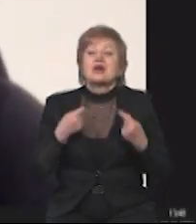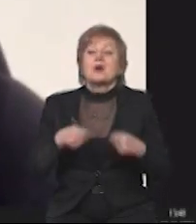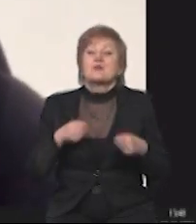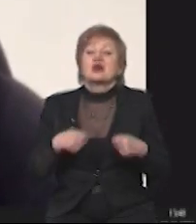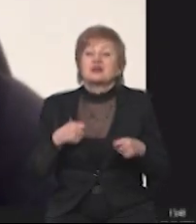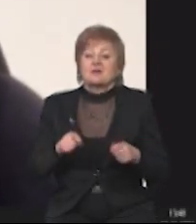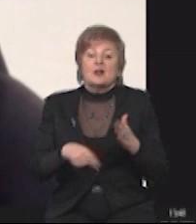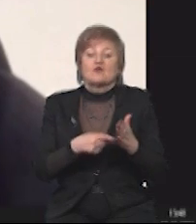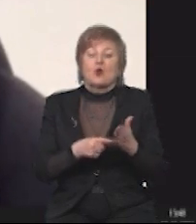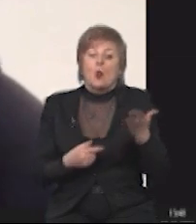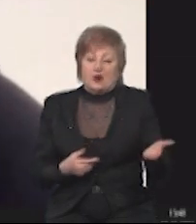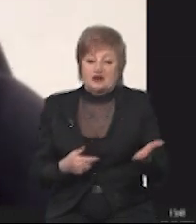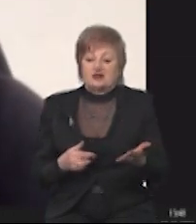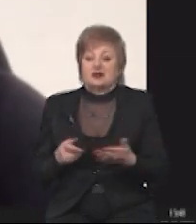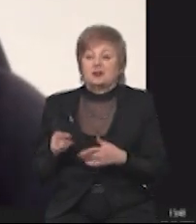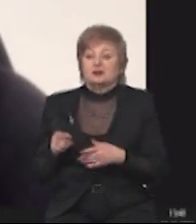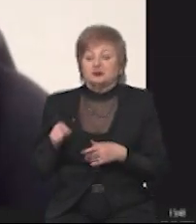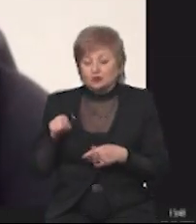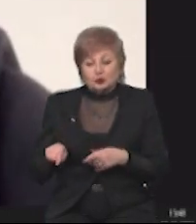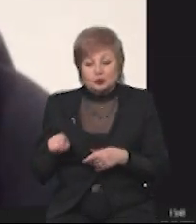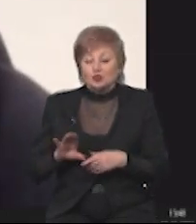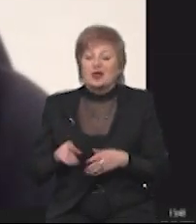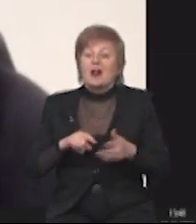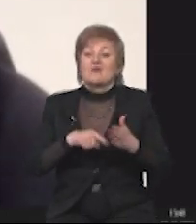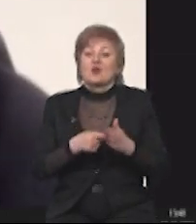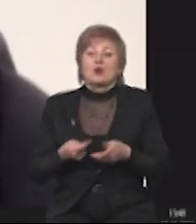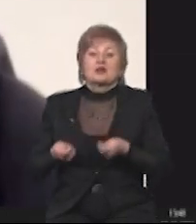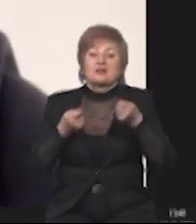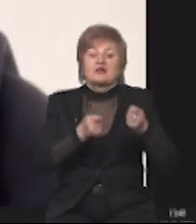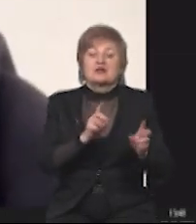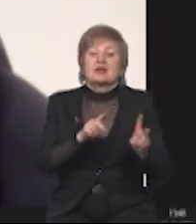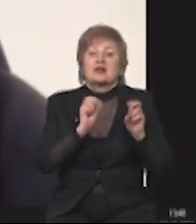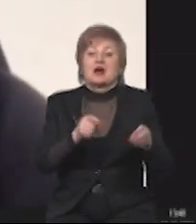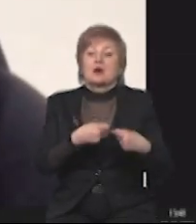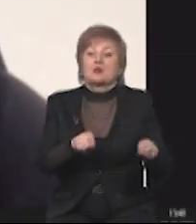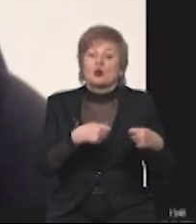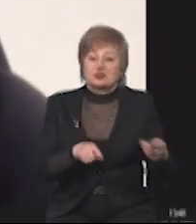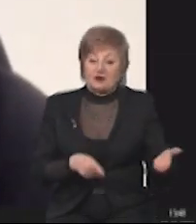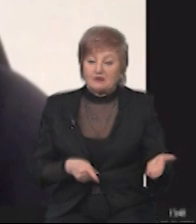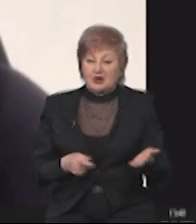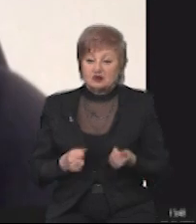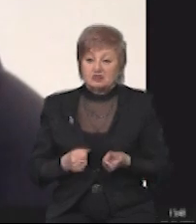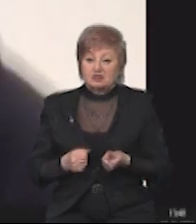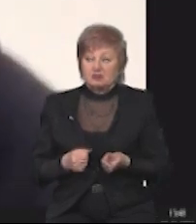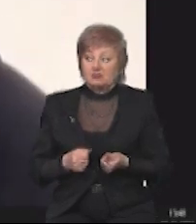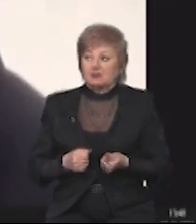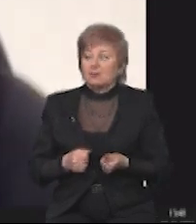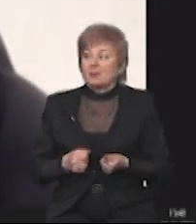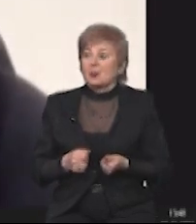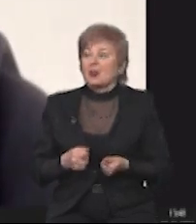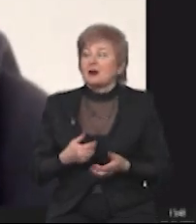городе. Не здесь продать. Здесь такое, мы можем как-то перебиться там в таких жестких